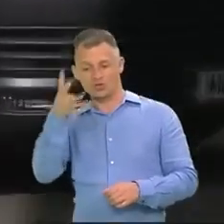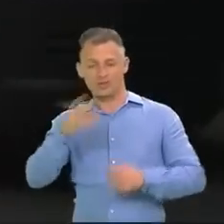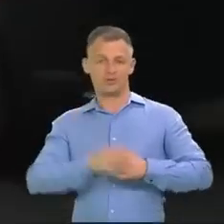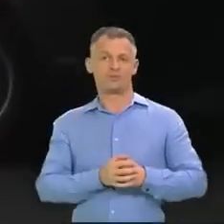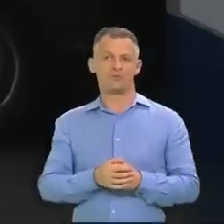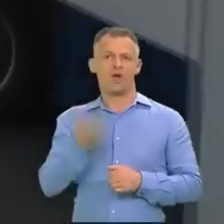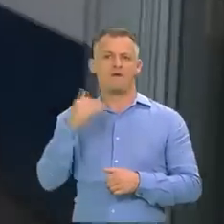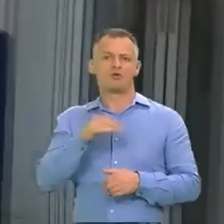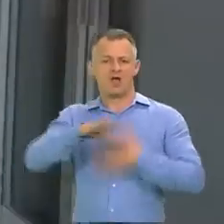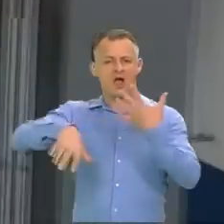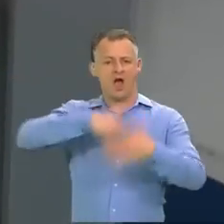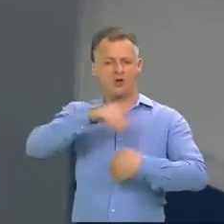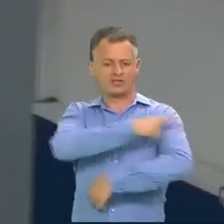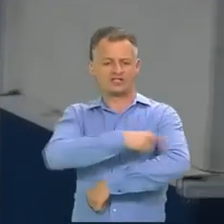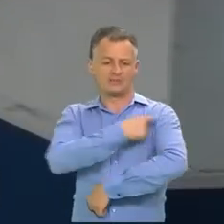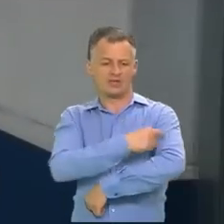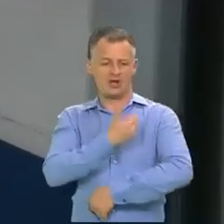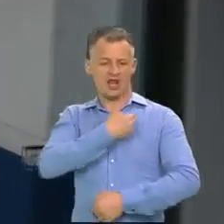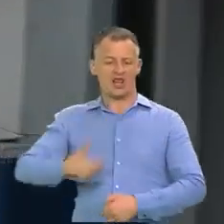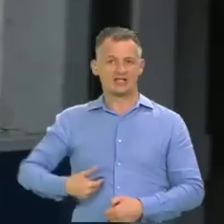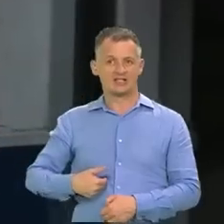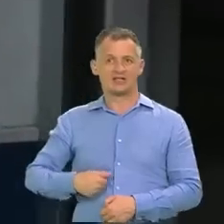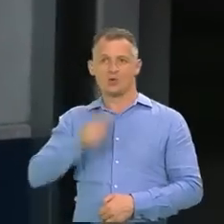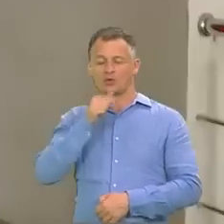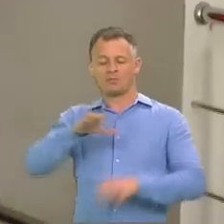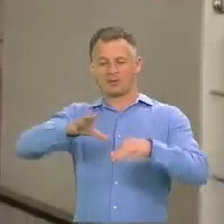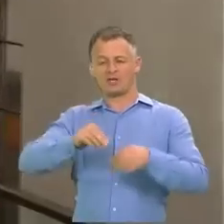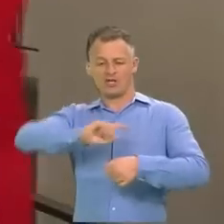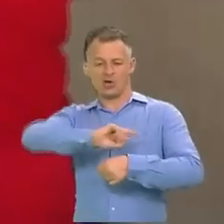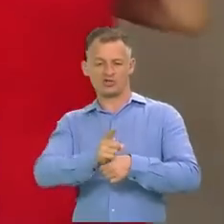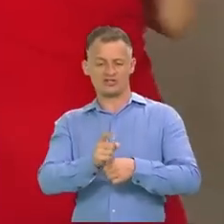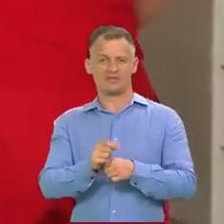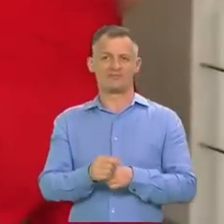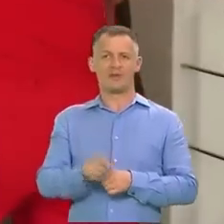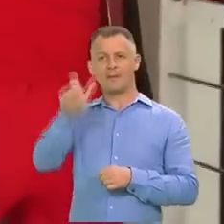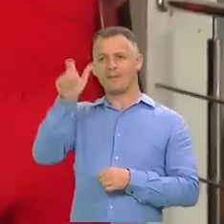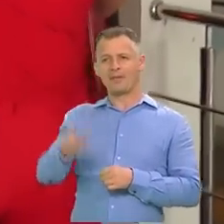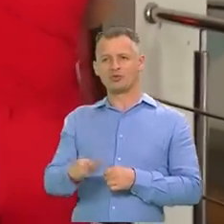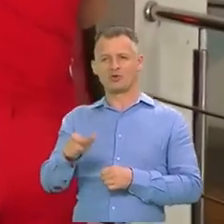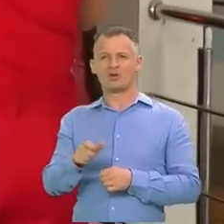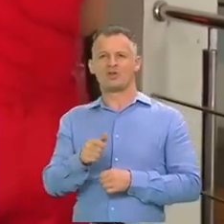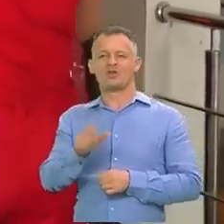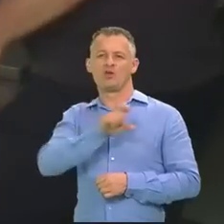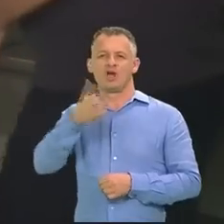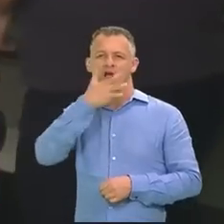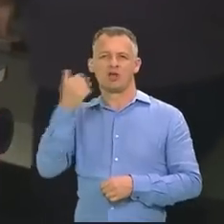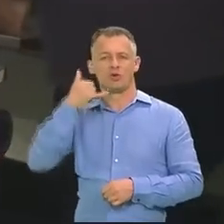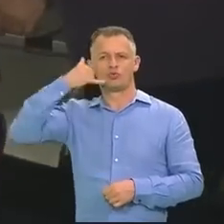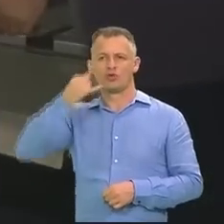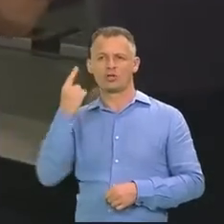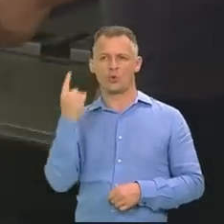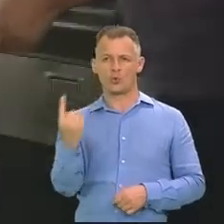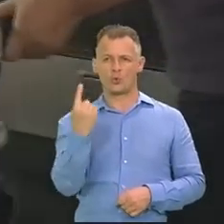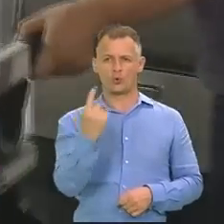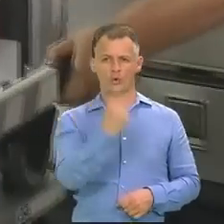A fost haos la Spitalul Județean din Galați, la Unitatea de Primiri Urgențe. Răpuși de căldură, oamenii au înroșit linia 112. Păi e rău,